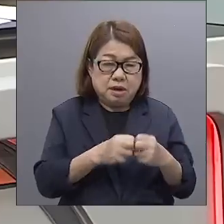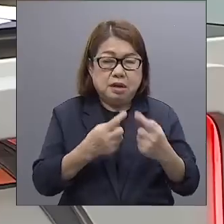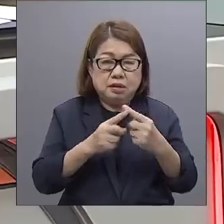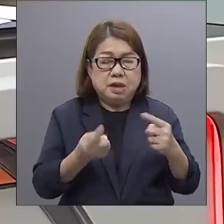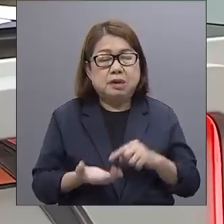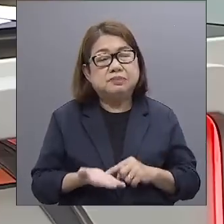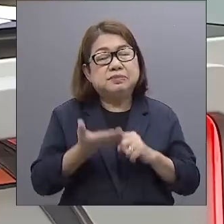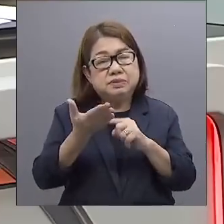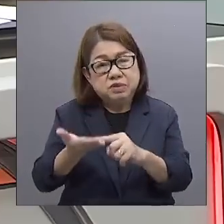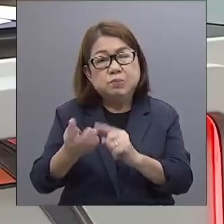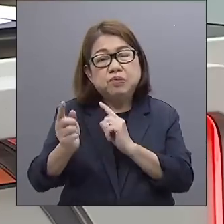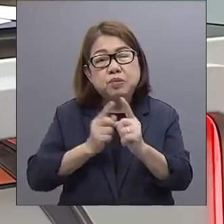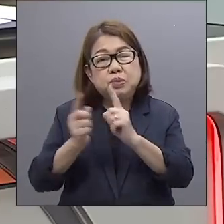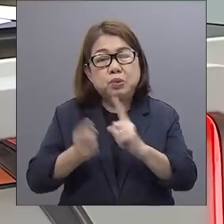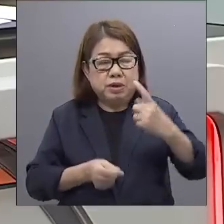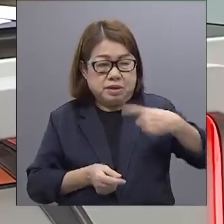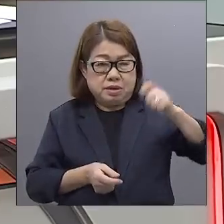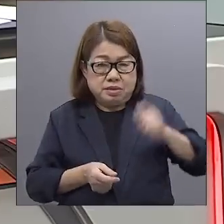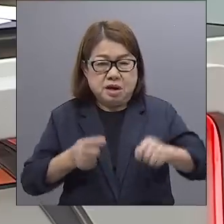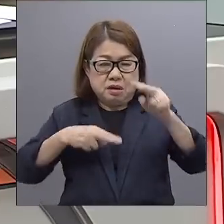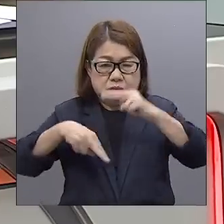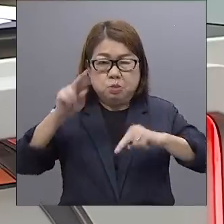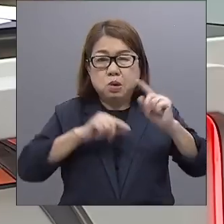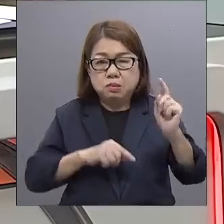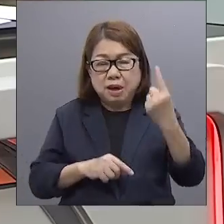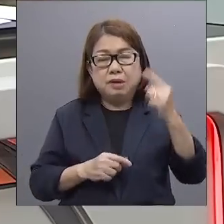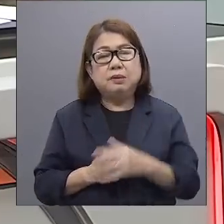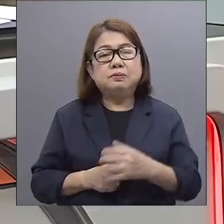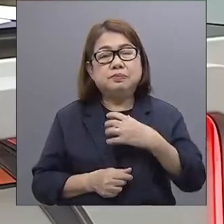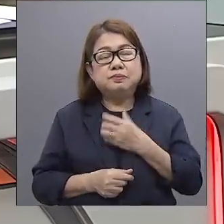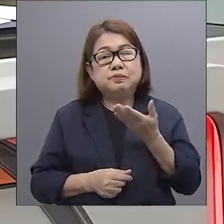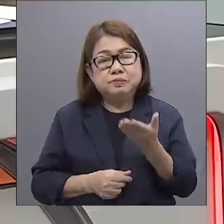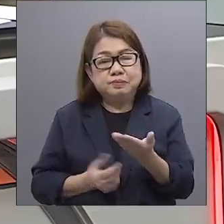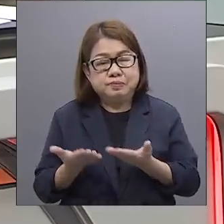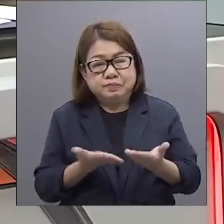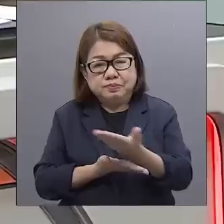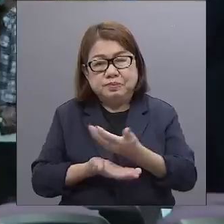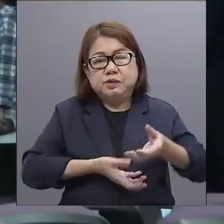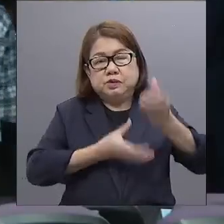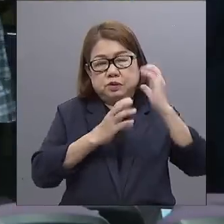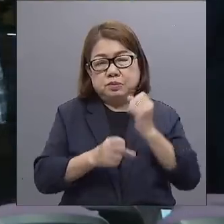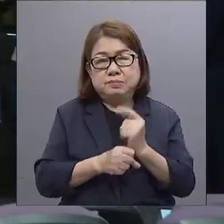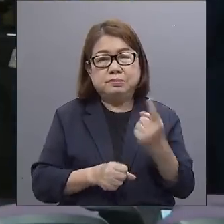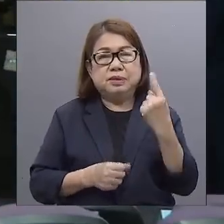เรื่องหารือต่อศาลปกครองในประเด็นนี้อีกครั้งหนึ่งค่ะพร้อมกับขอให้พิจารณาคดีใหม่